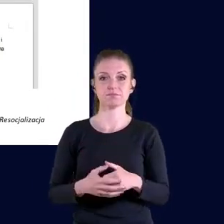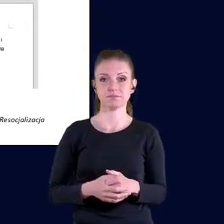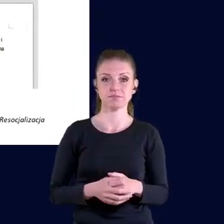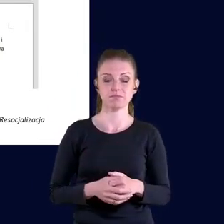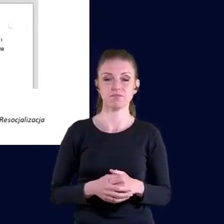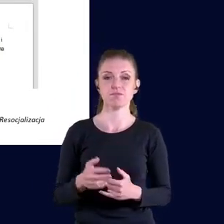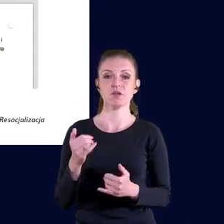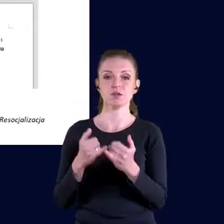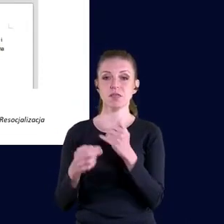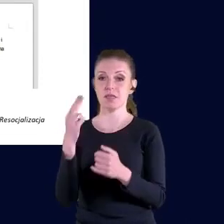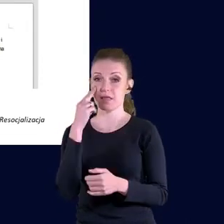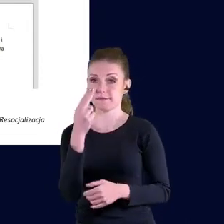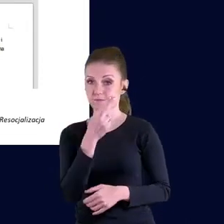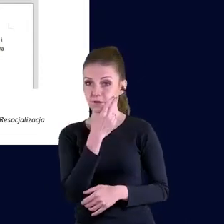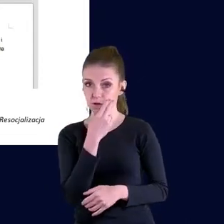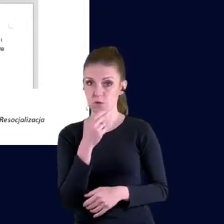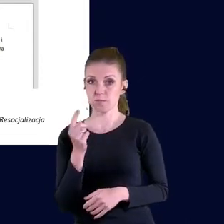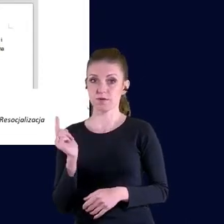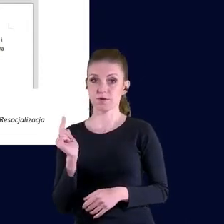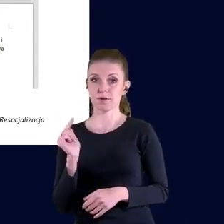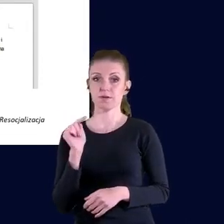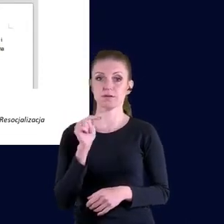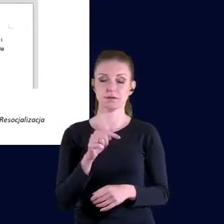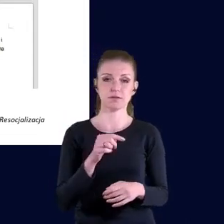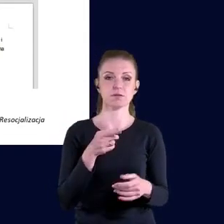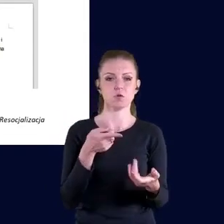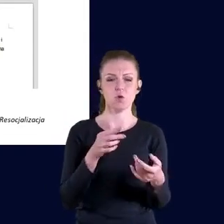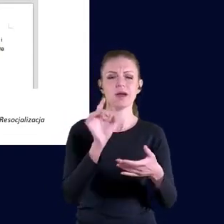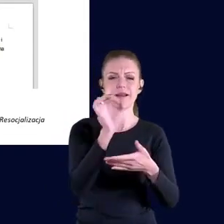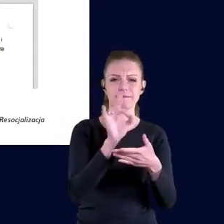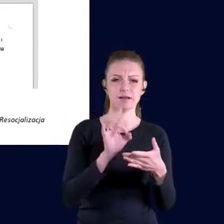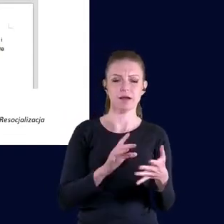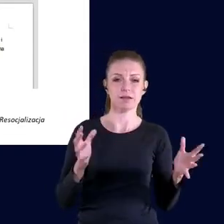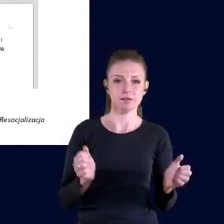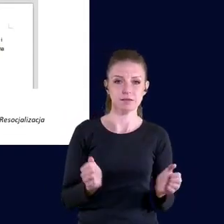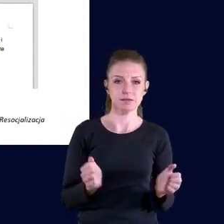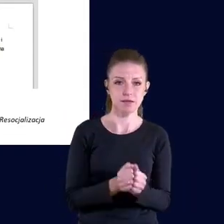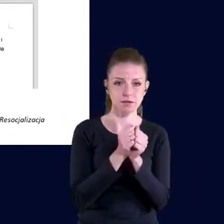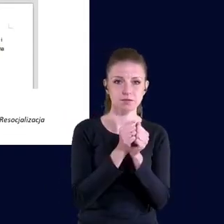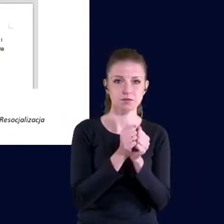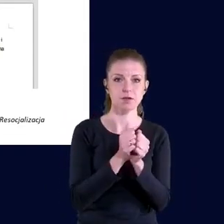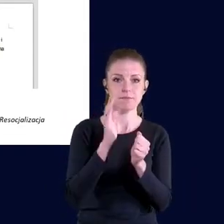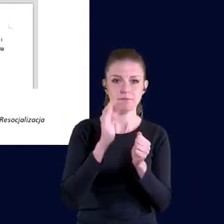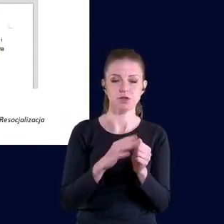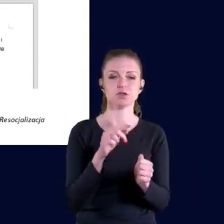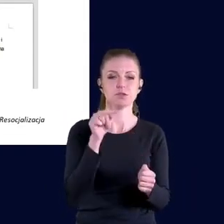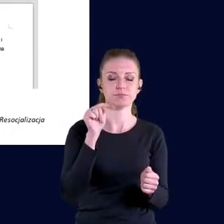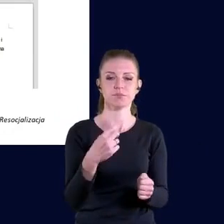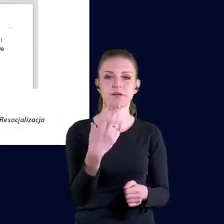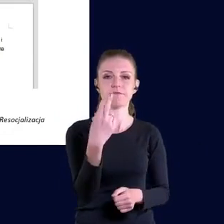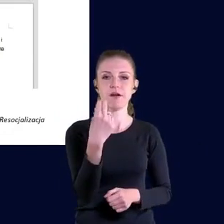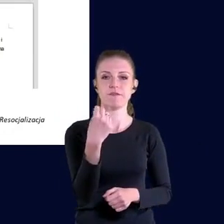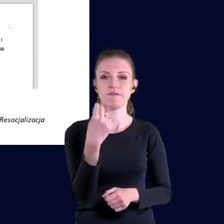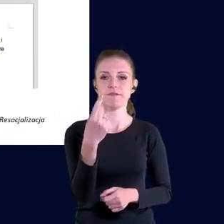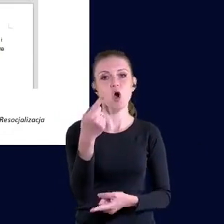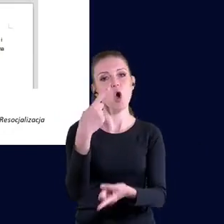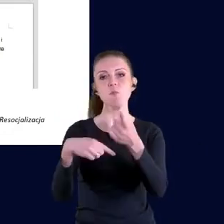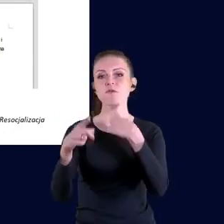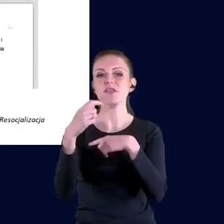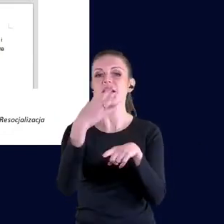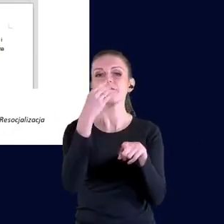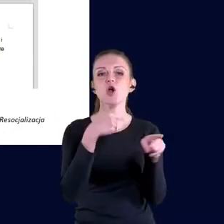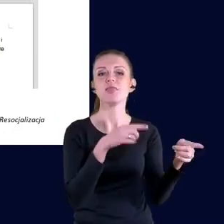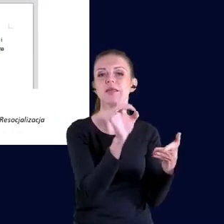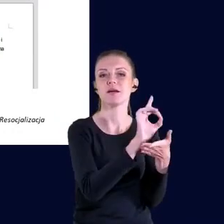momencie kiedy osoba niewidoma dotrze do tego grafiki to ten tekst zostanie jej odczytamy część grafik